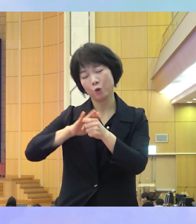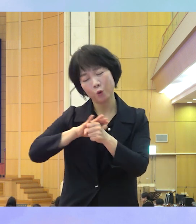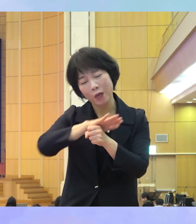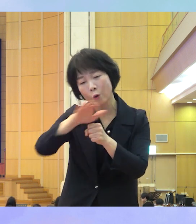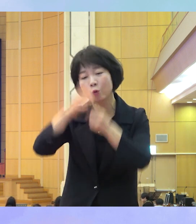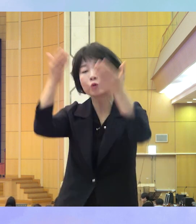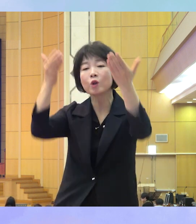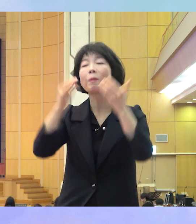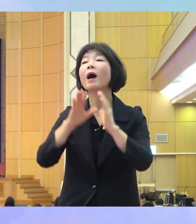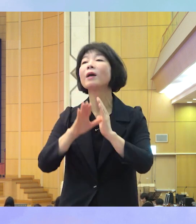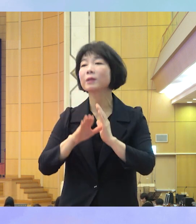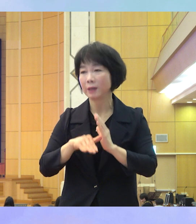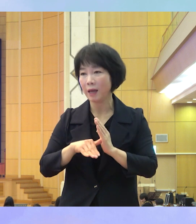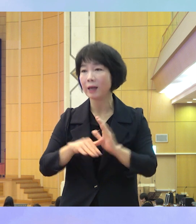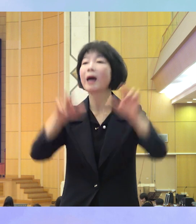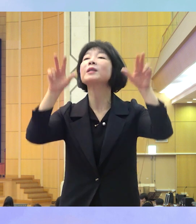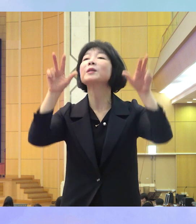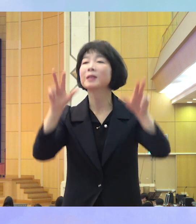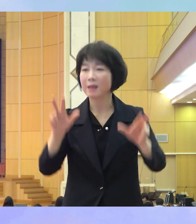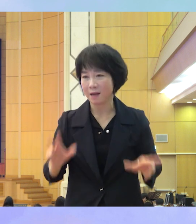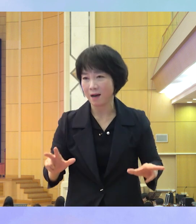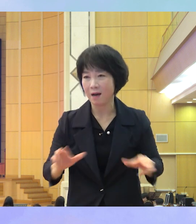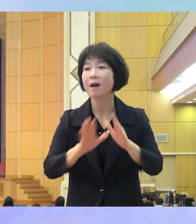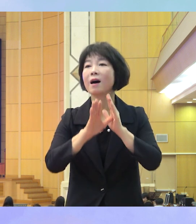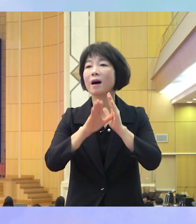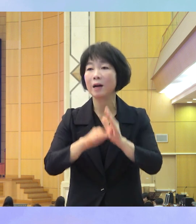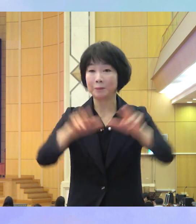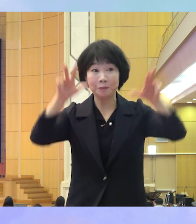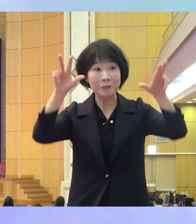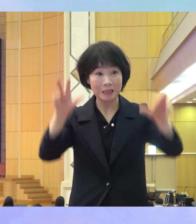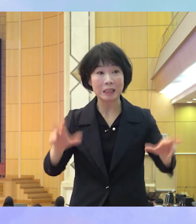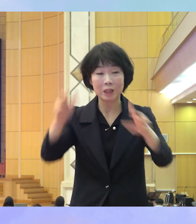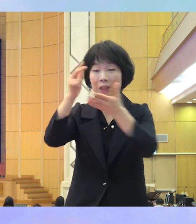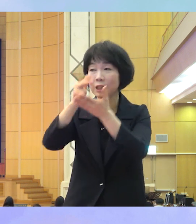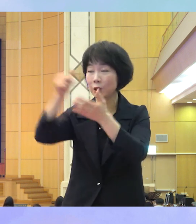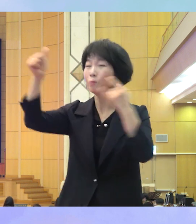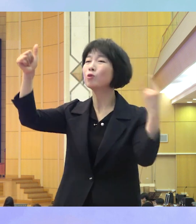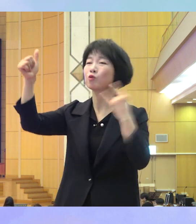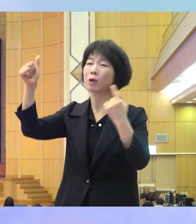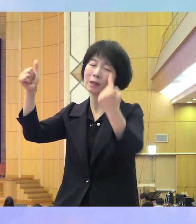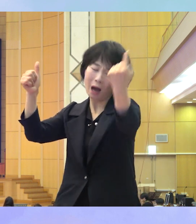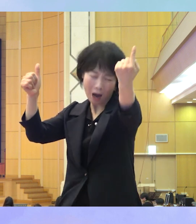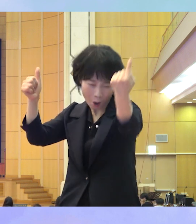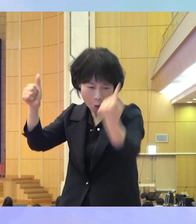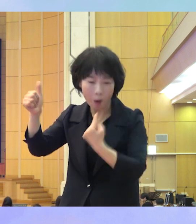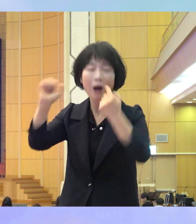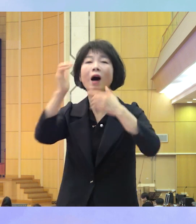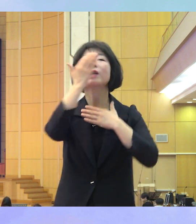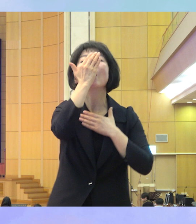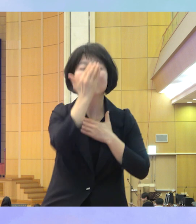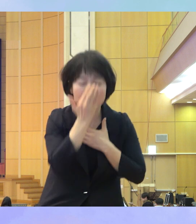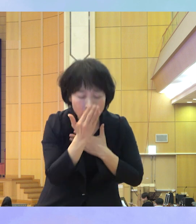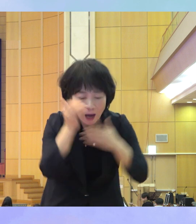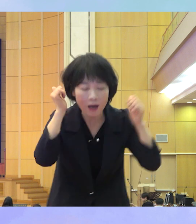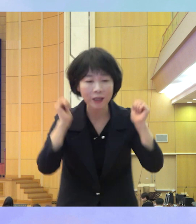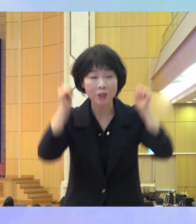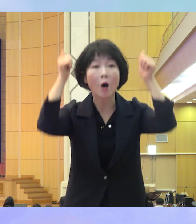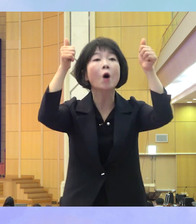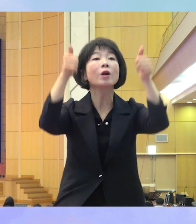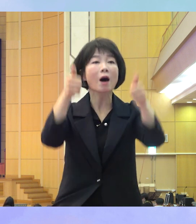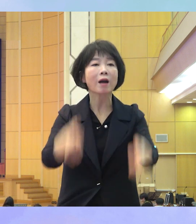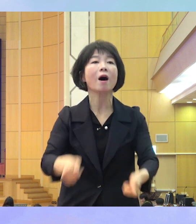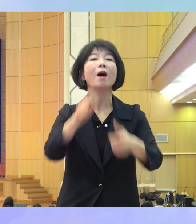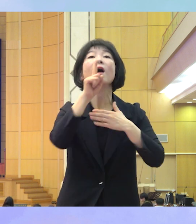이때라 주의 긍휼 받을 때가 이때라. 지금 주께 나와